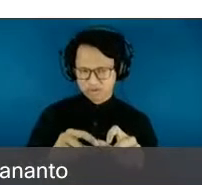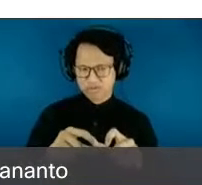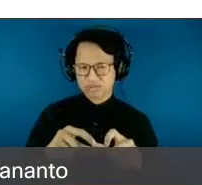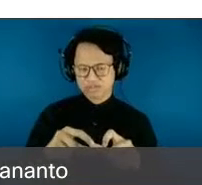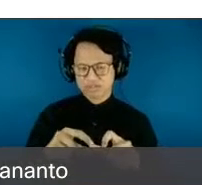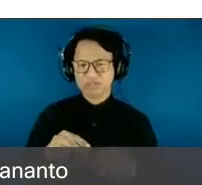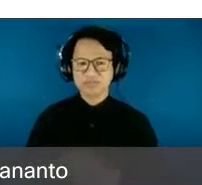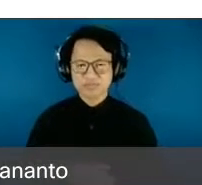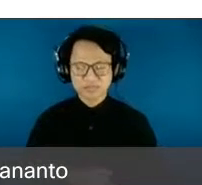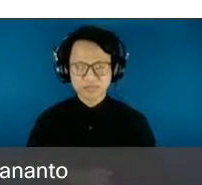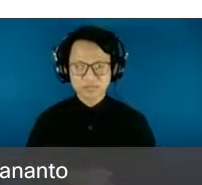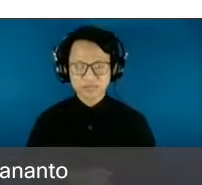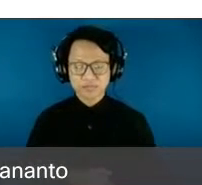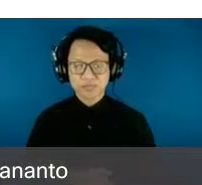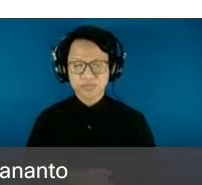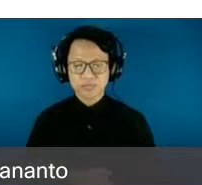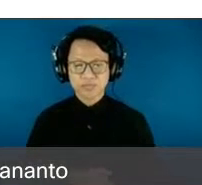kami dan